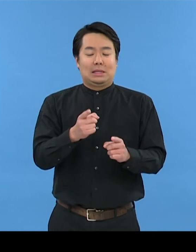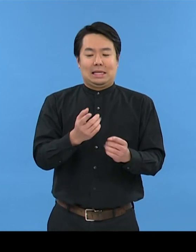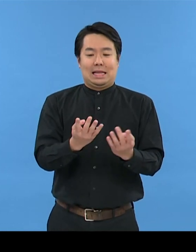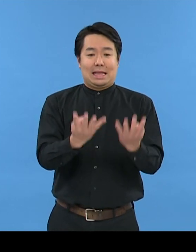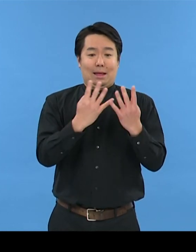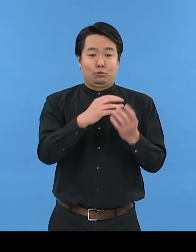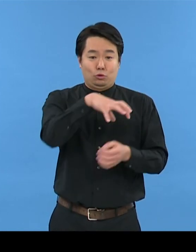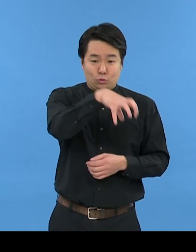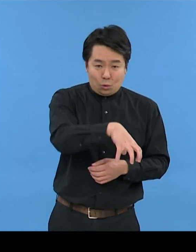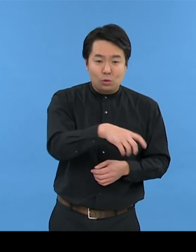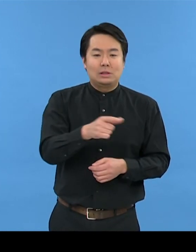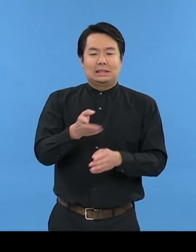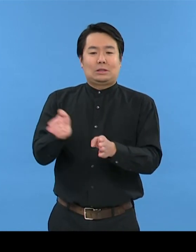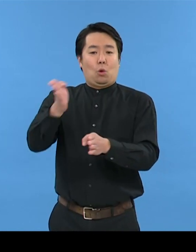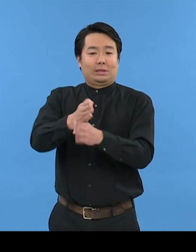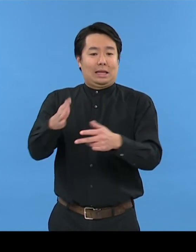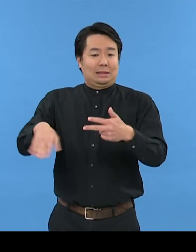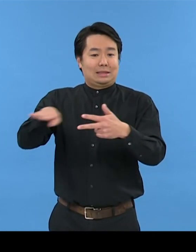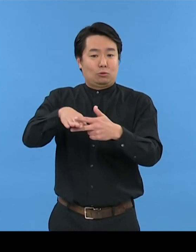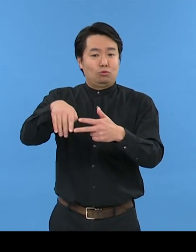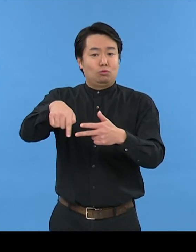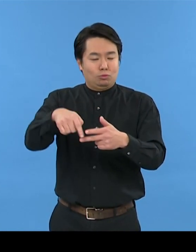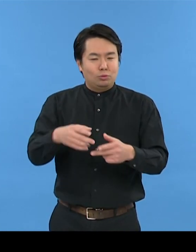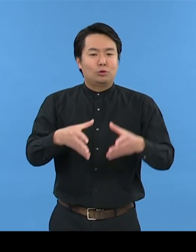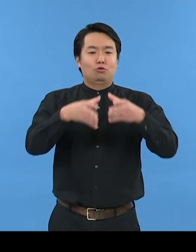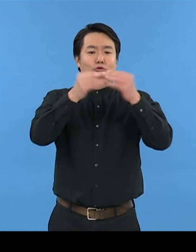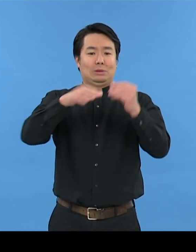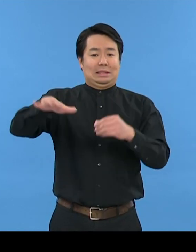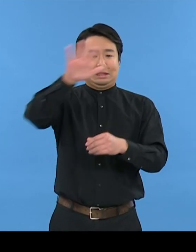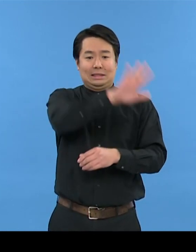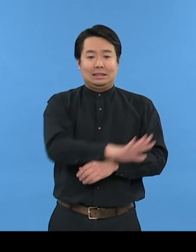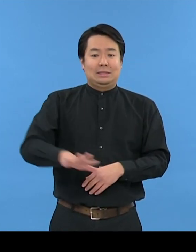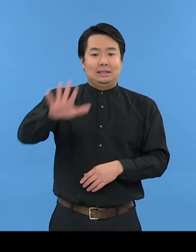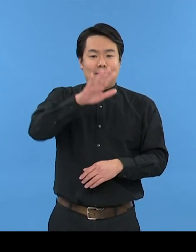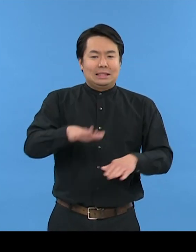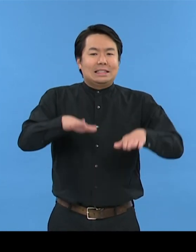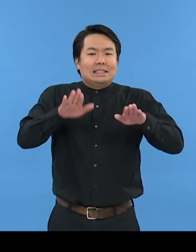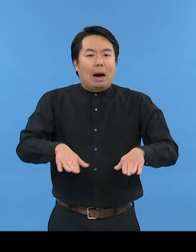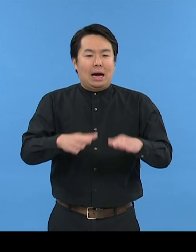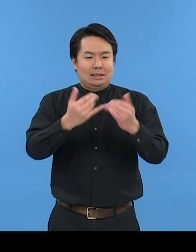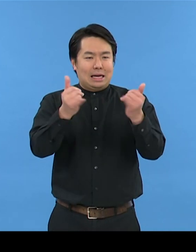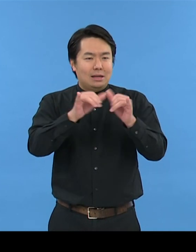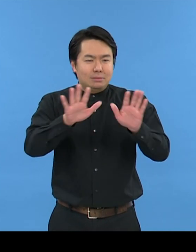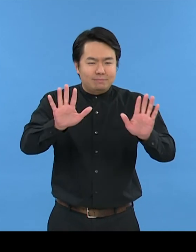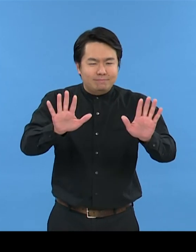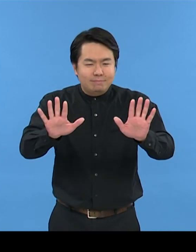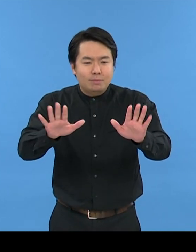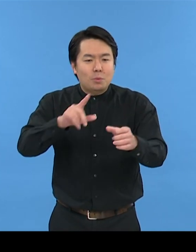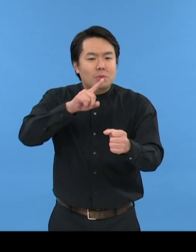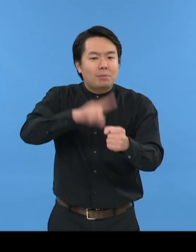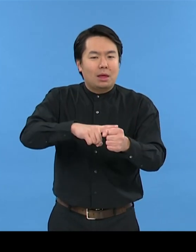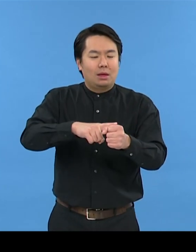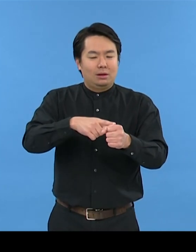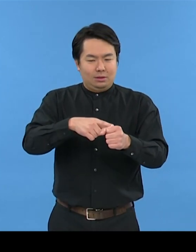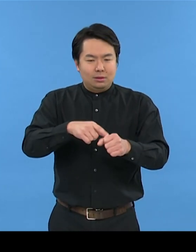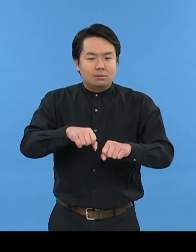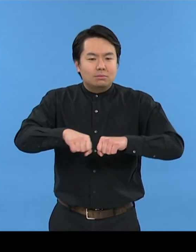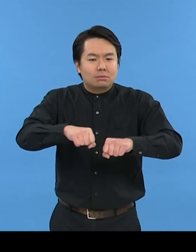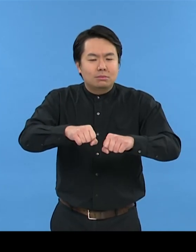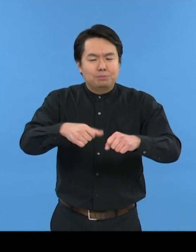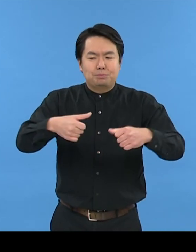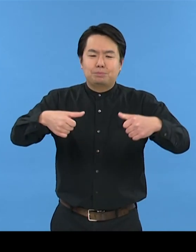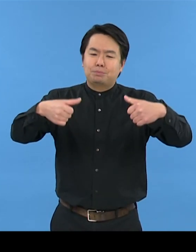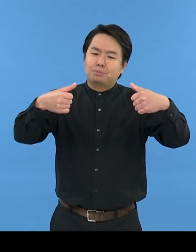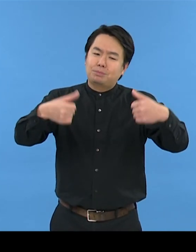刑務所も強制施設も国というこの今の現状を守るために決して